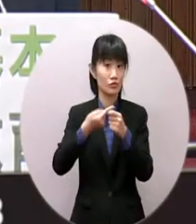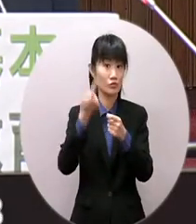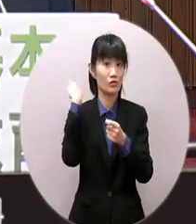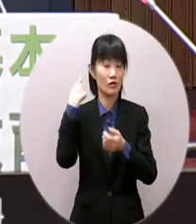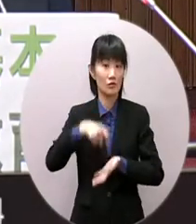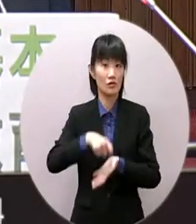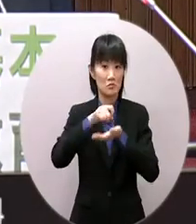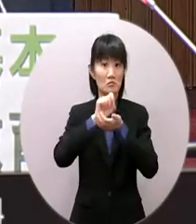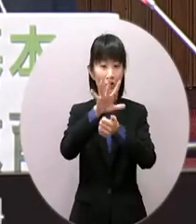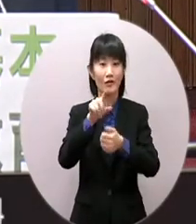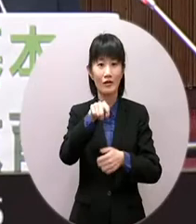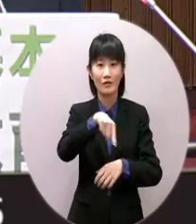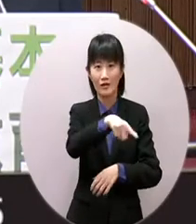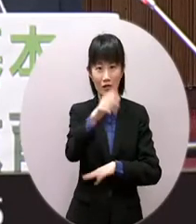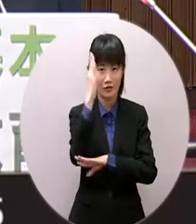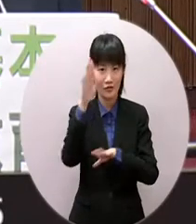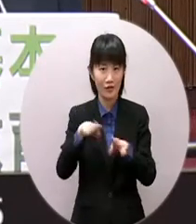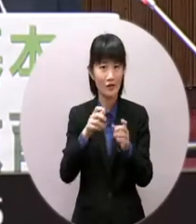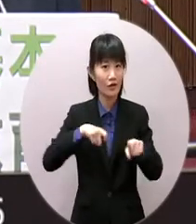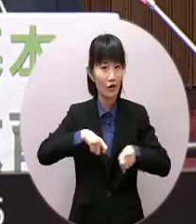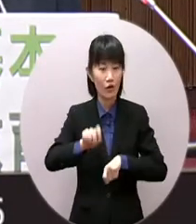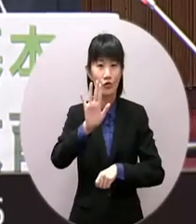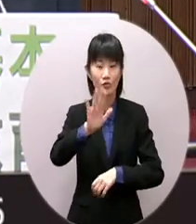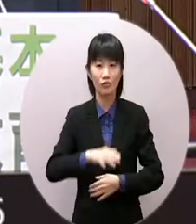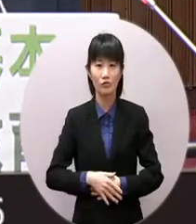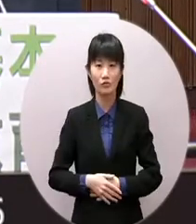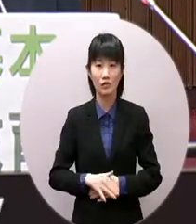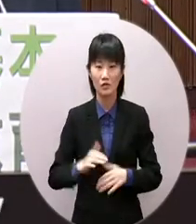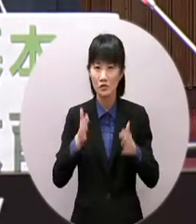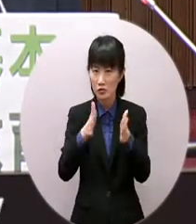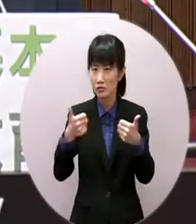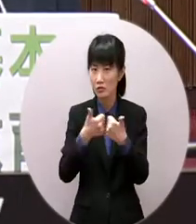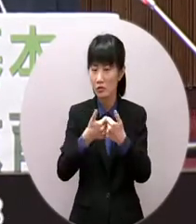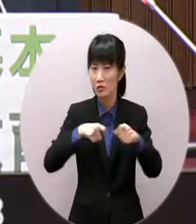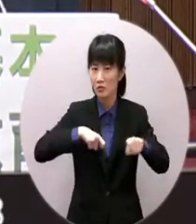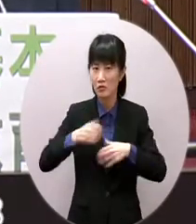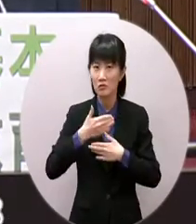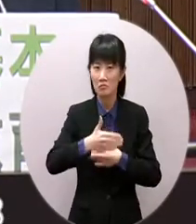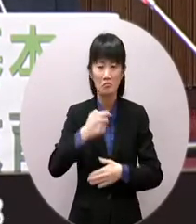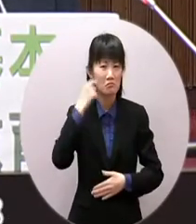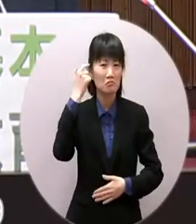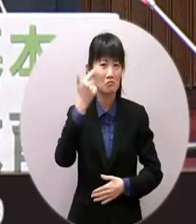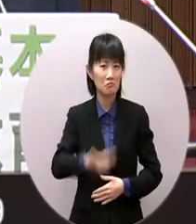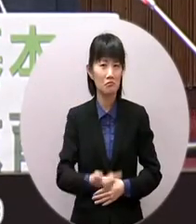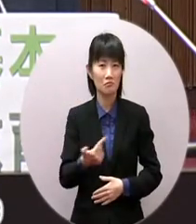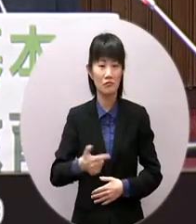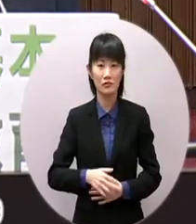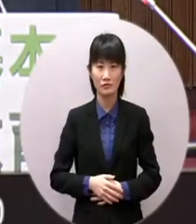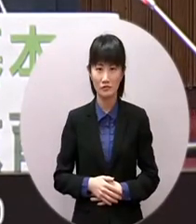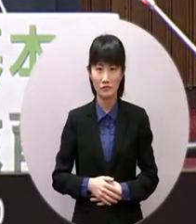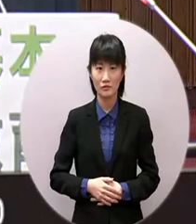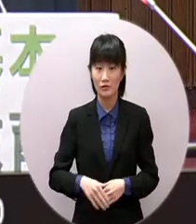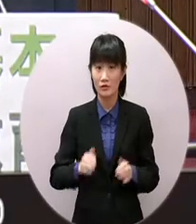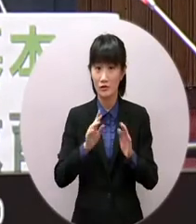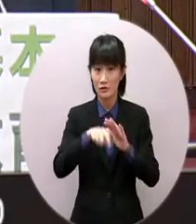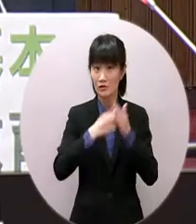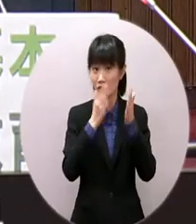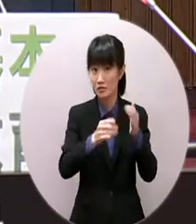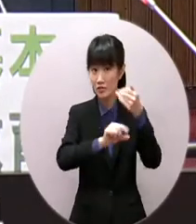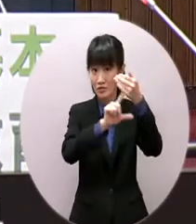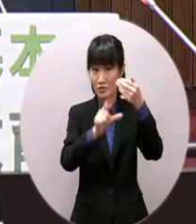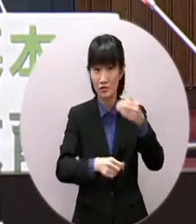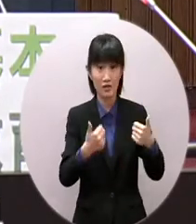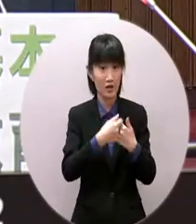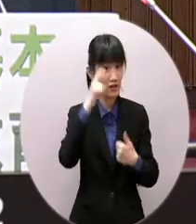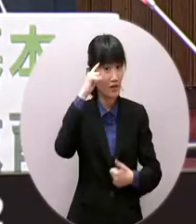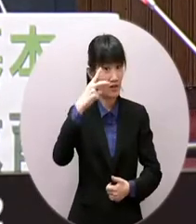你们开始在规划，但是在规划的时候我觉得太慢，因为全国农业会绝对不是只有九月份去开个两